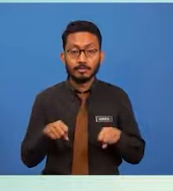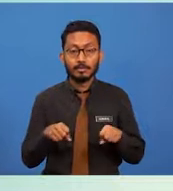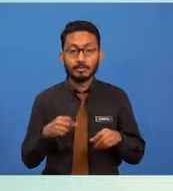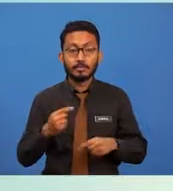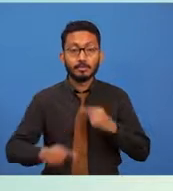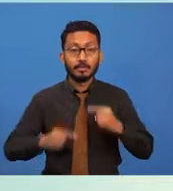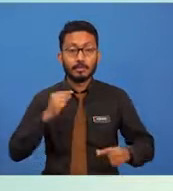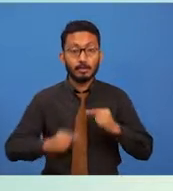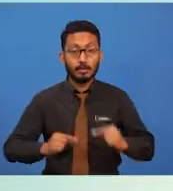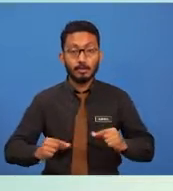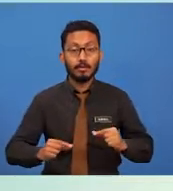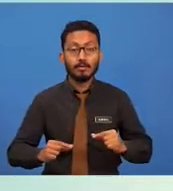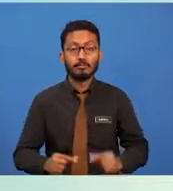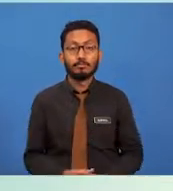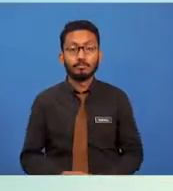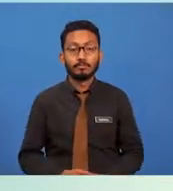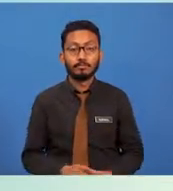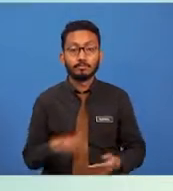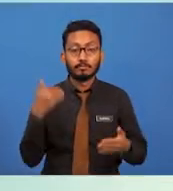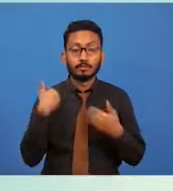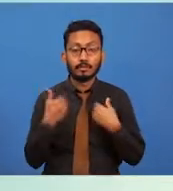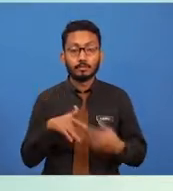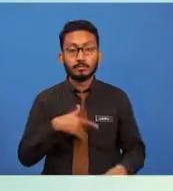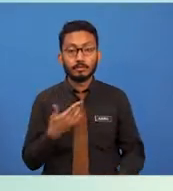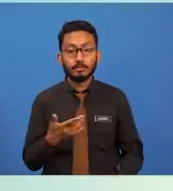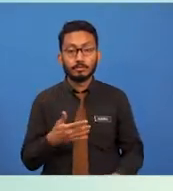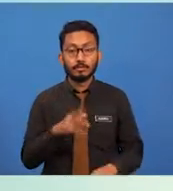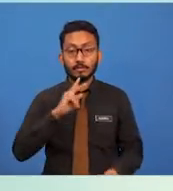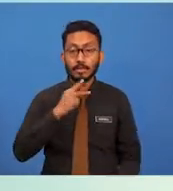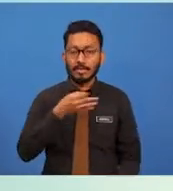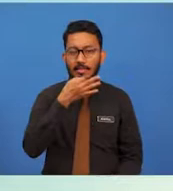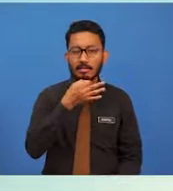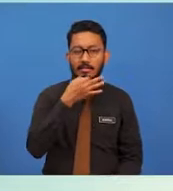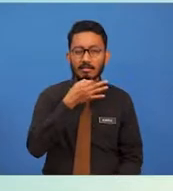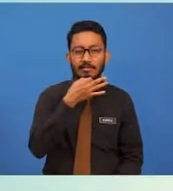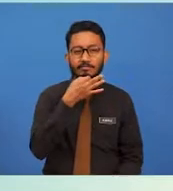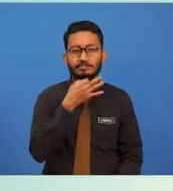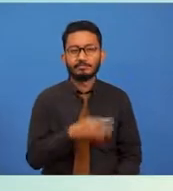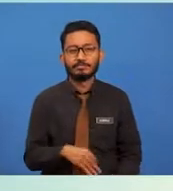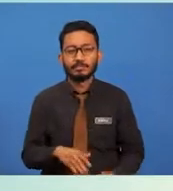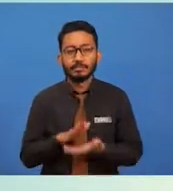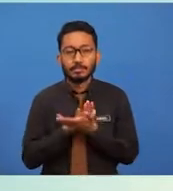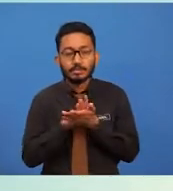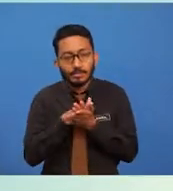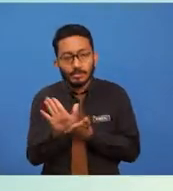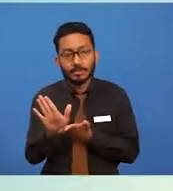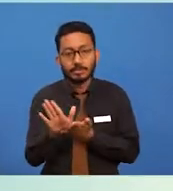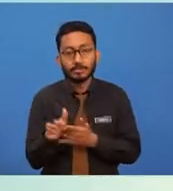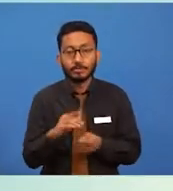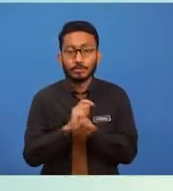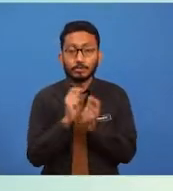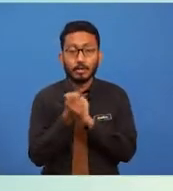Alkali mempunyai rasa pahit, licin dan menukarkan kertas litmus merah